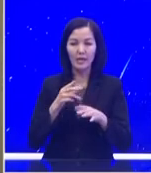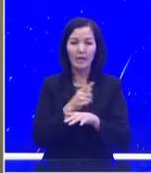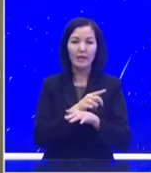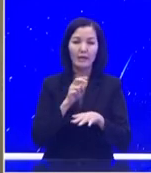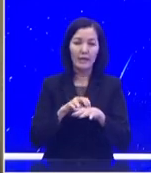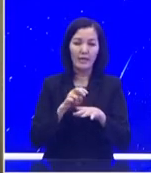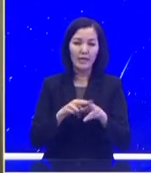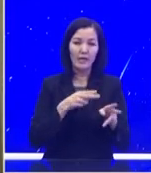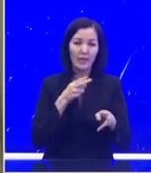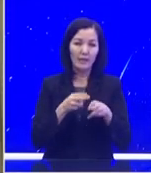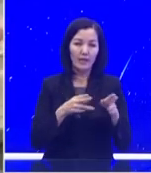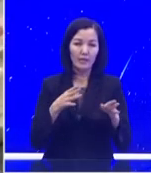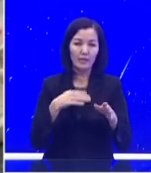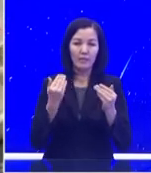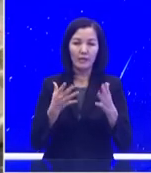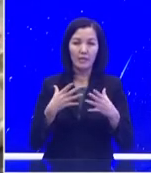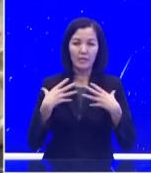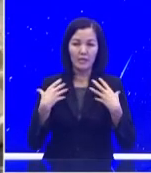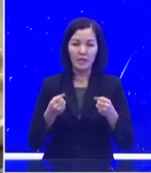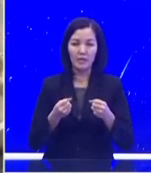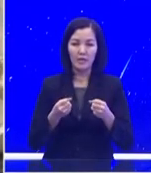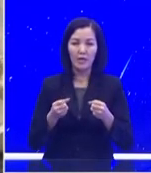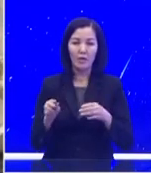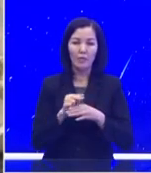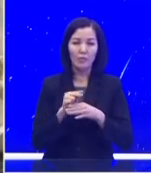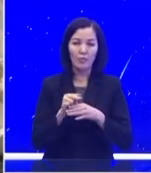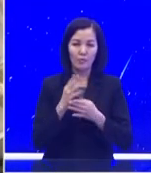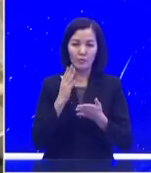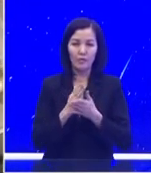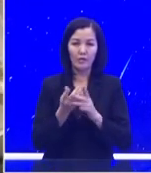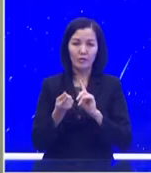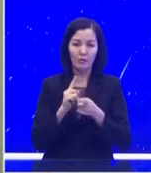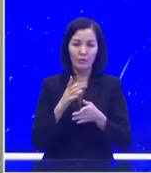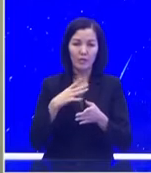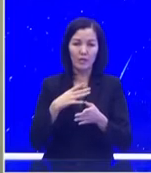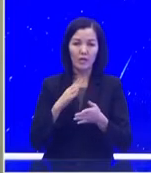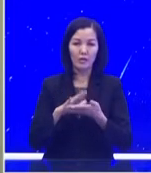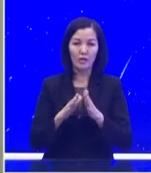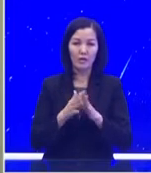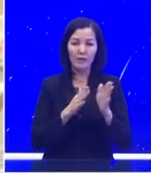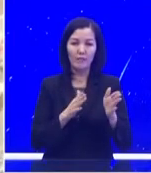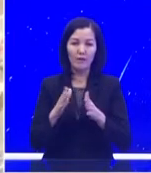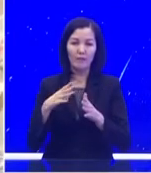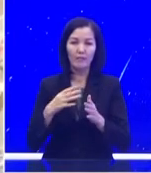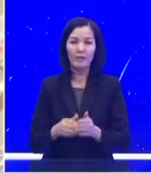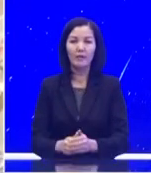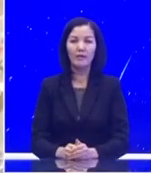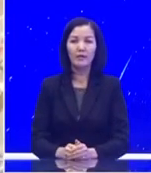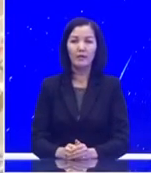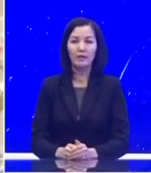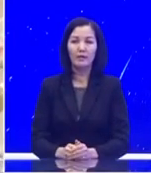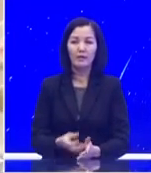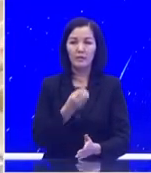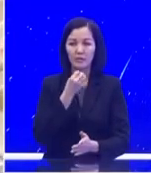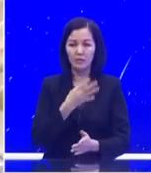ота жасап, қазіргі таңда науқас сынықтар жарақаттар бөліміне ауыстырылды. Жағдайы бір қалыпты.